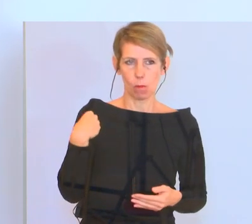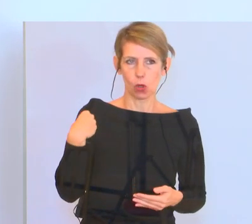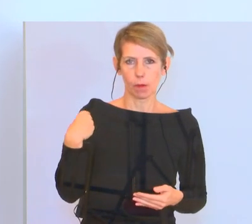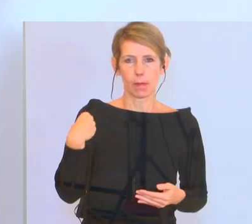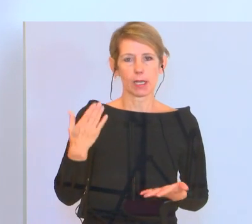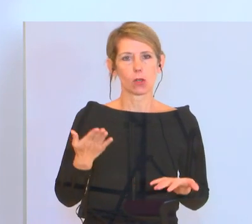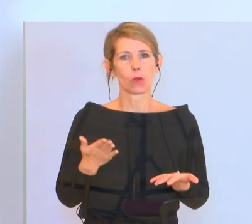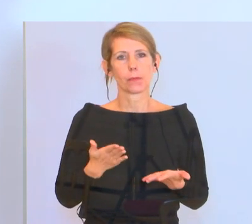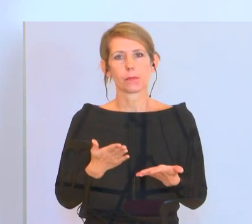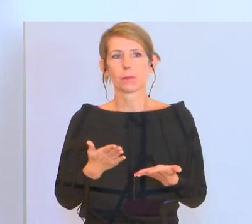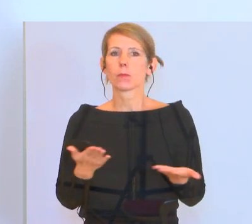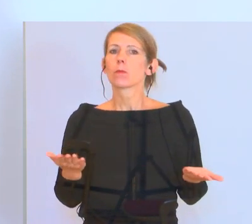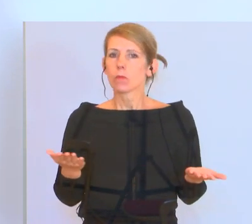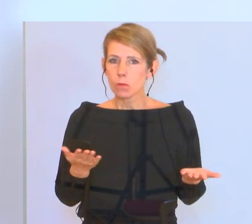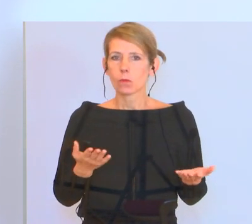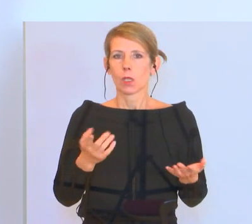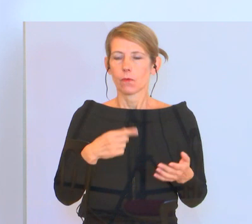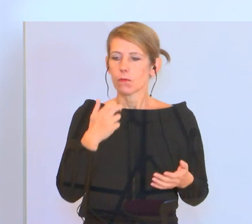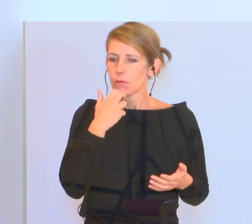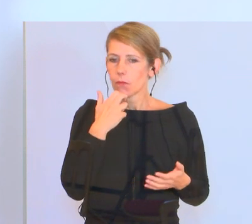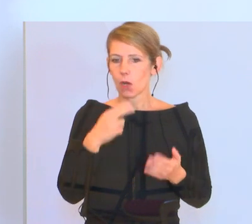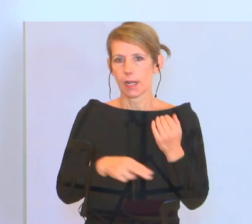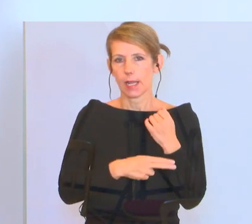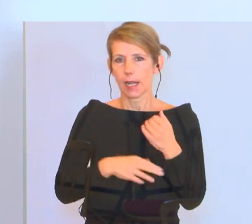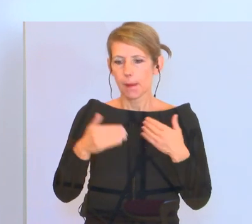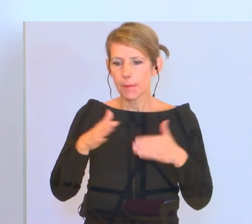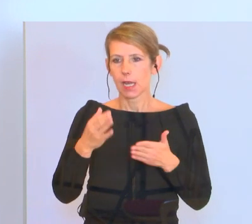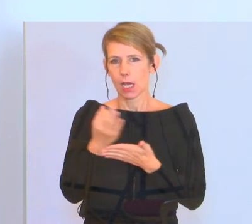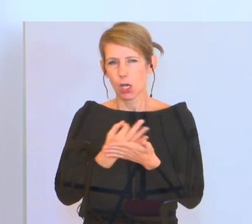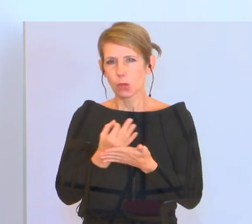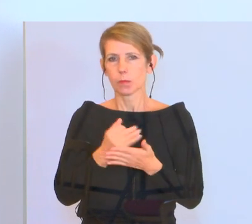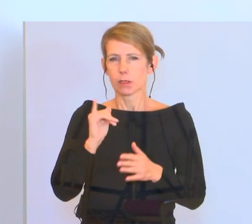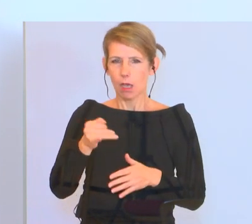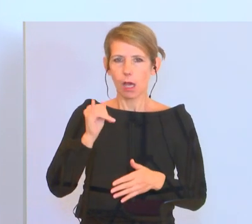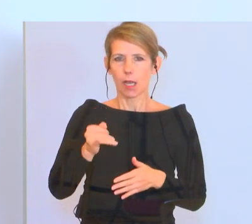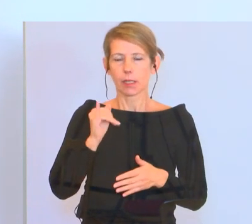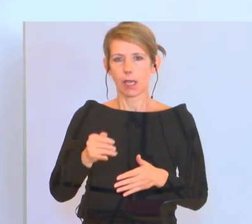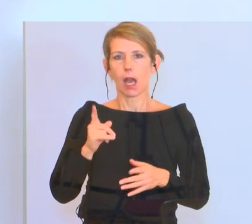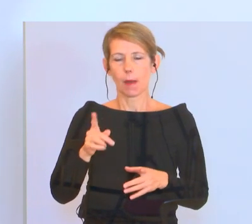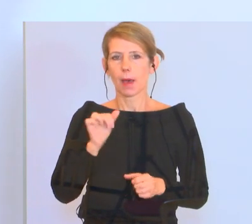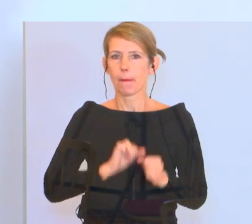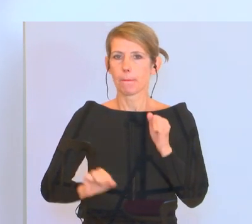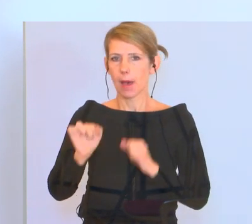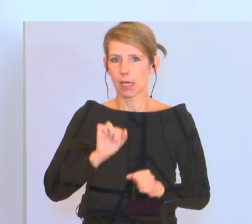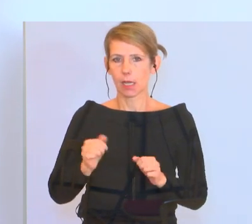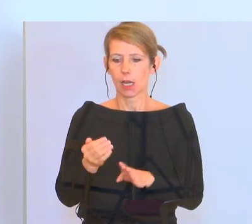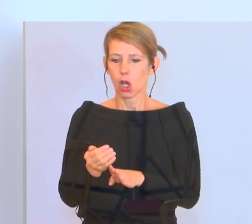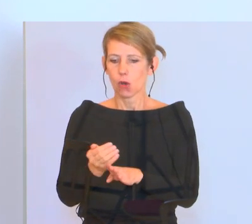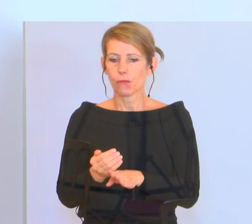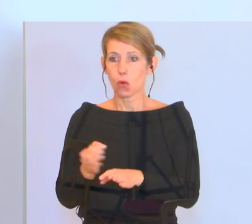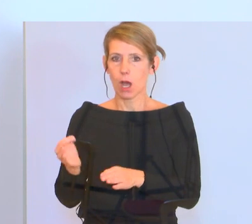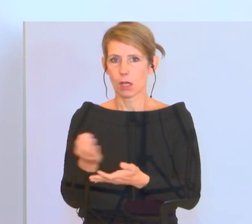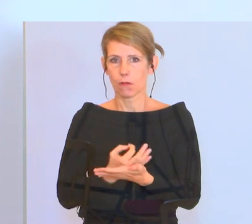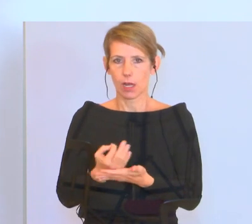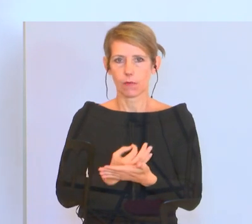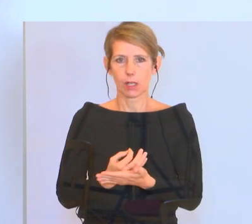oftmals durchaus gewillt wäre, weitere Lehrlinge auszubilden im Unternehmen, dass der Mangel an Vorqualifikation, an